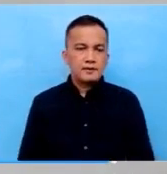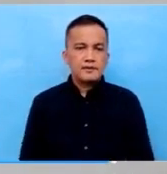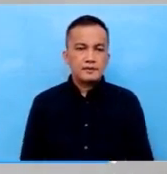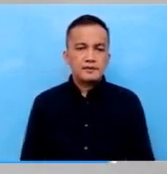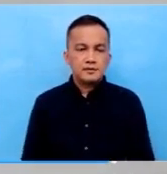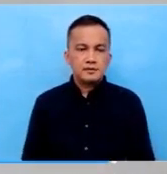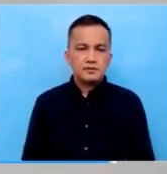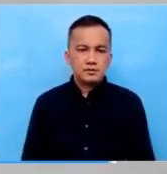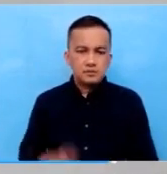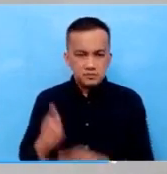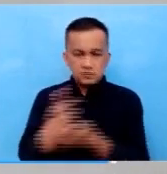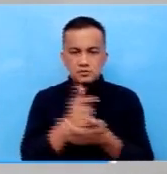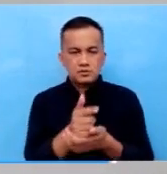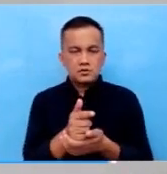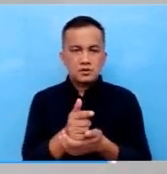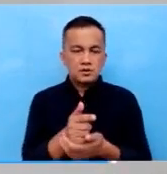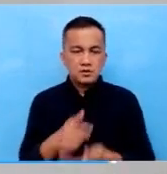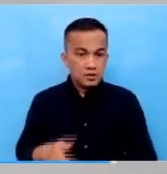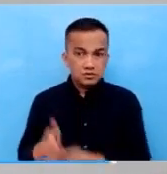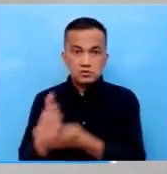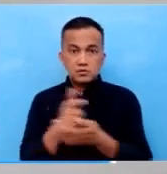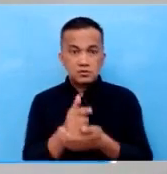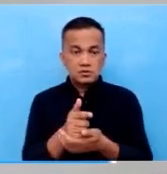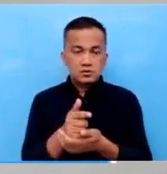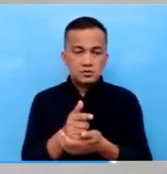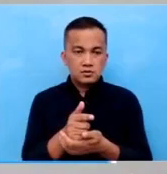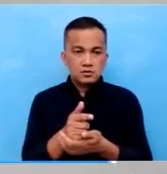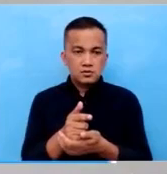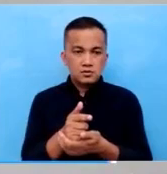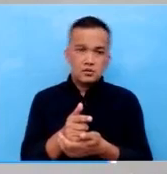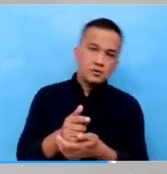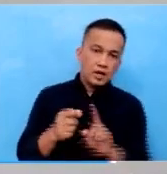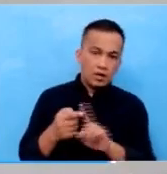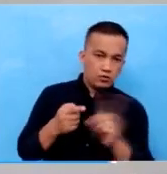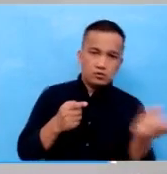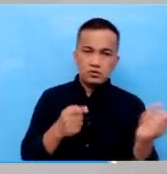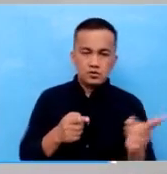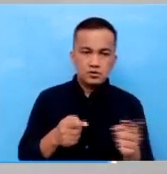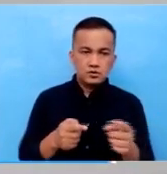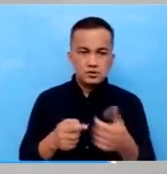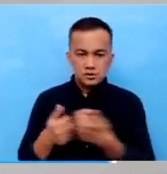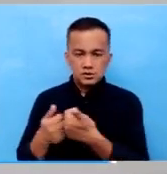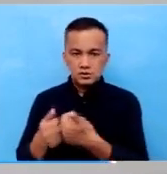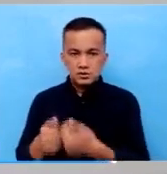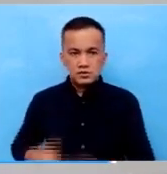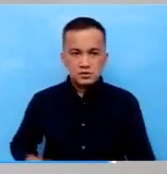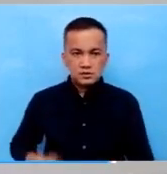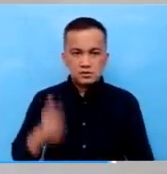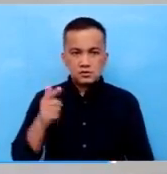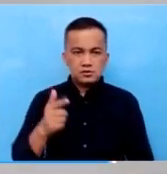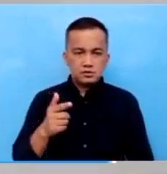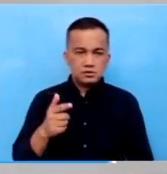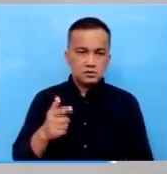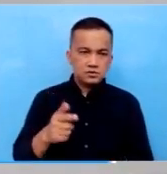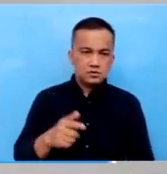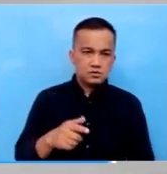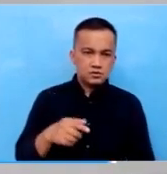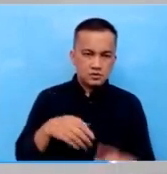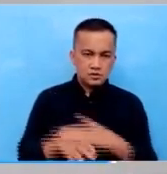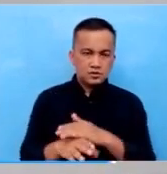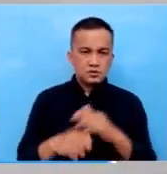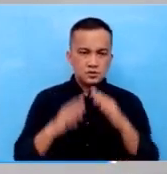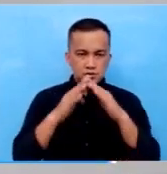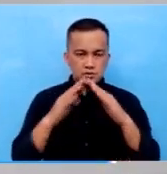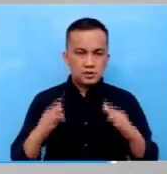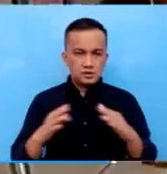yung tinutok niya. So, nung pagkatutok niya, medyo napailag ako noon, tapos yung girlfriend niya, nung inangat yung kamay niya, doon ako pumasok sa loob ng bahay, sinara